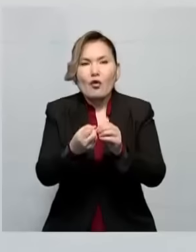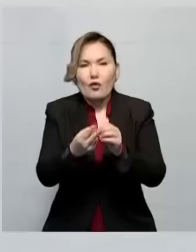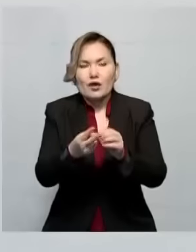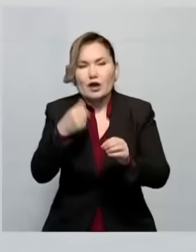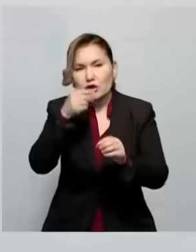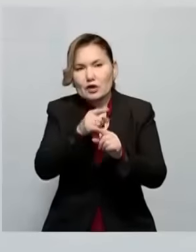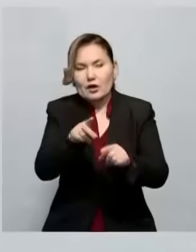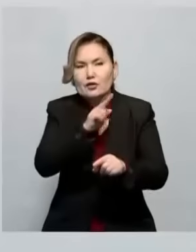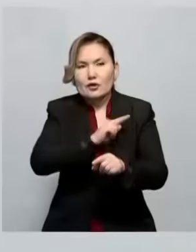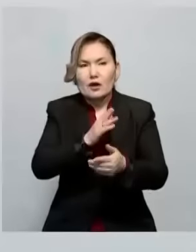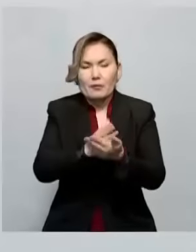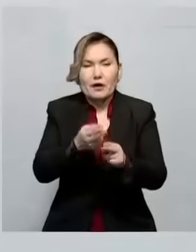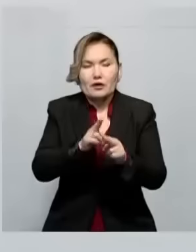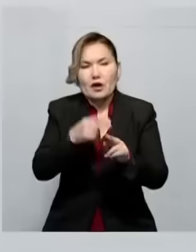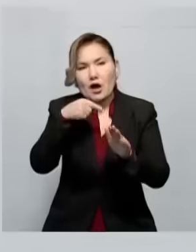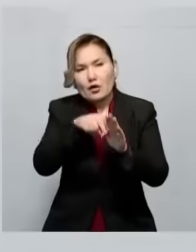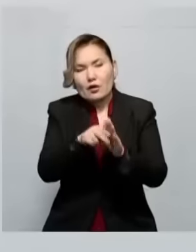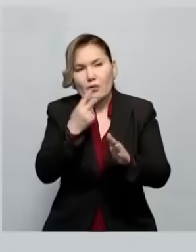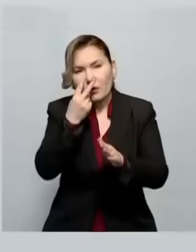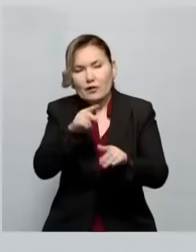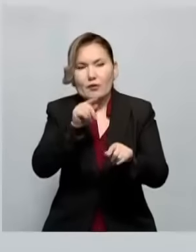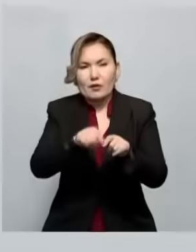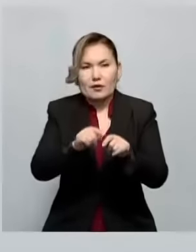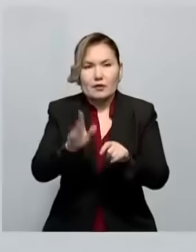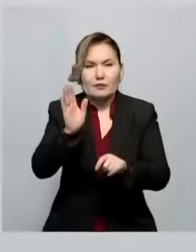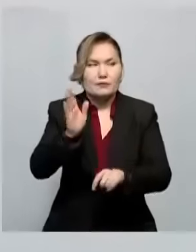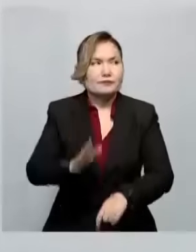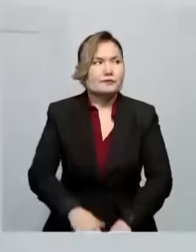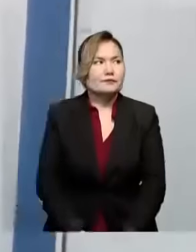жұмыс істеп келеді екен. Ендеше оның жұмысы қалай жолға қойылғанын қазір анықтасақ.